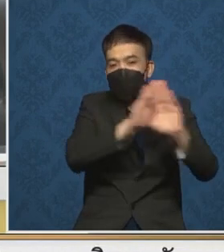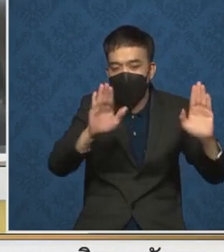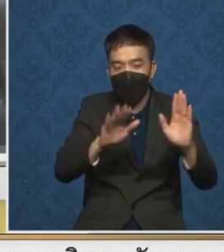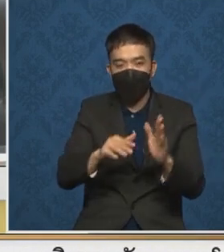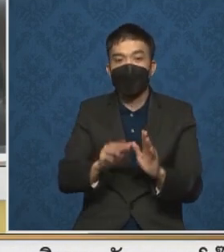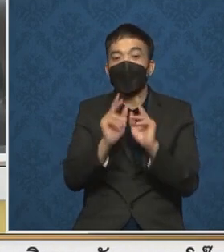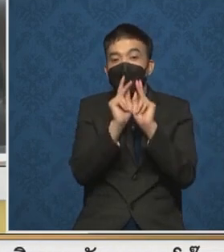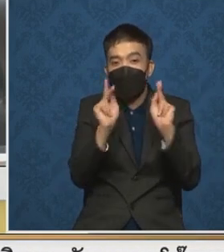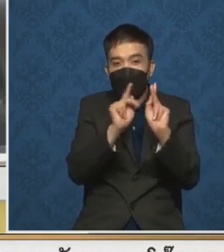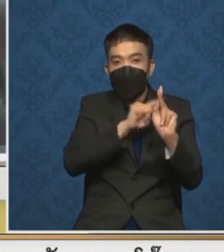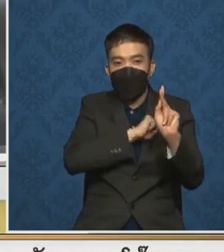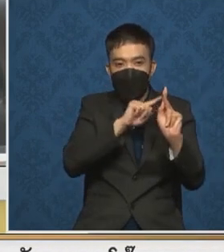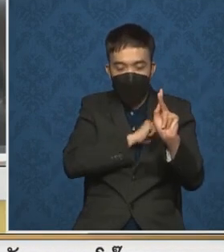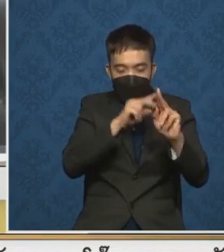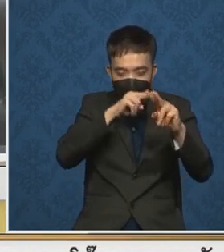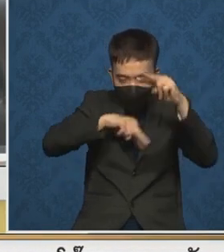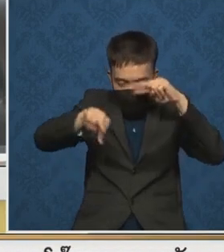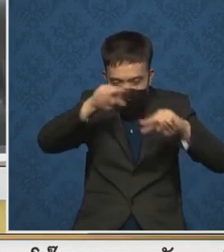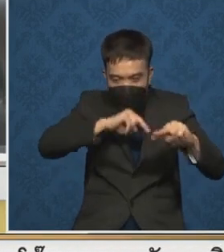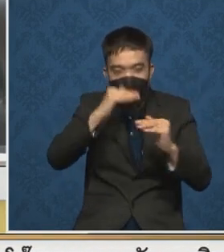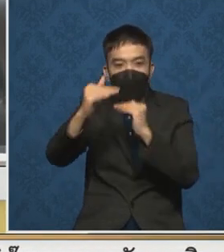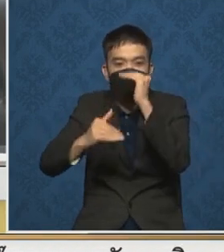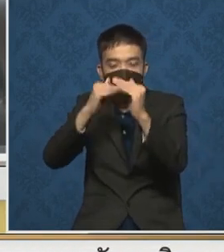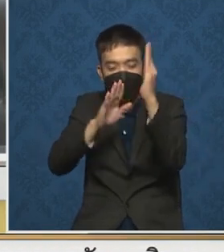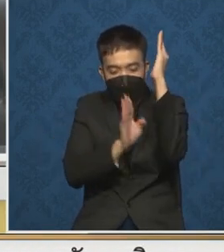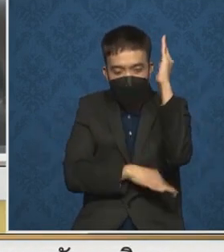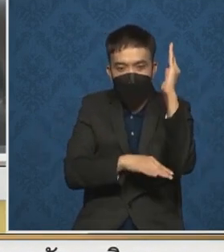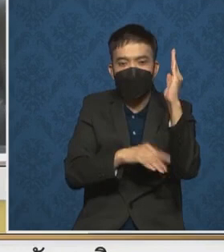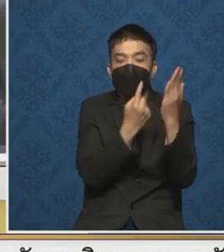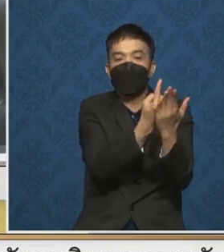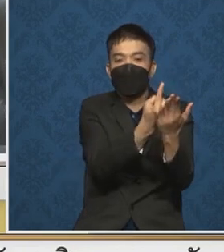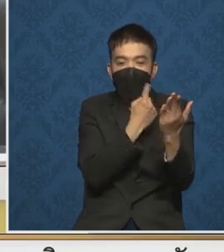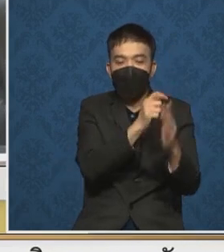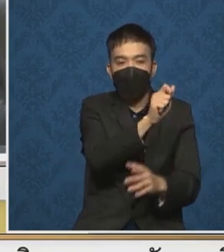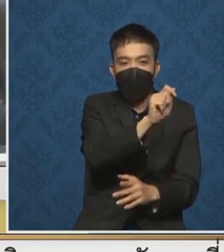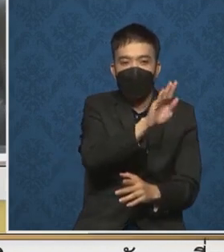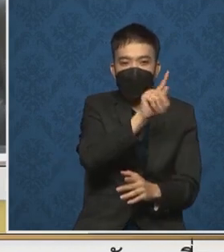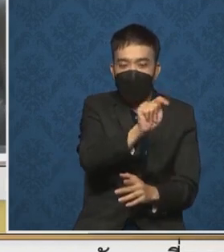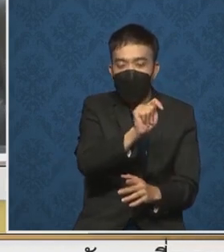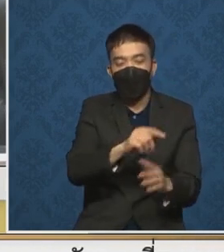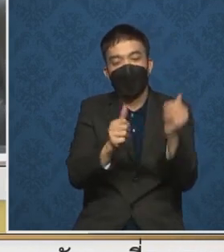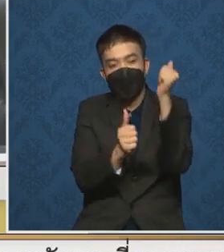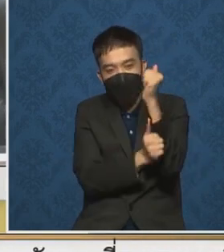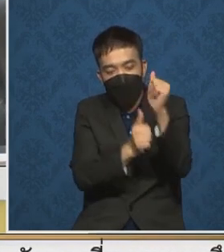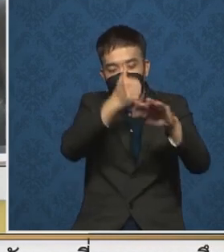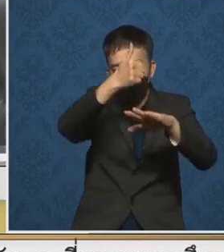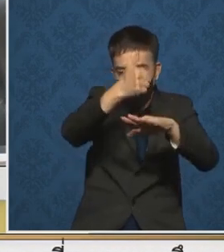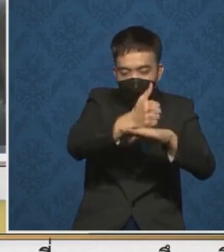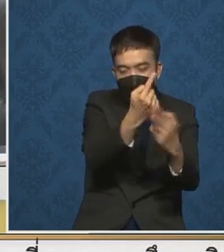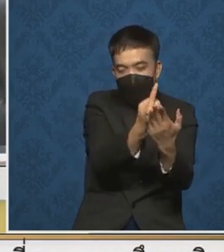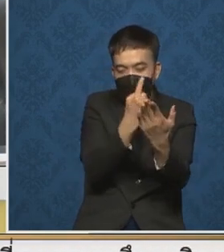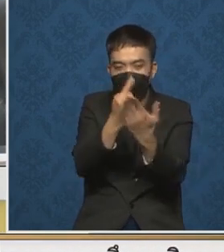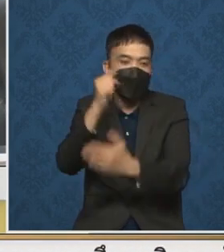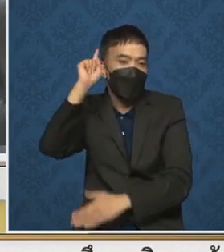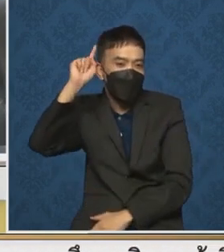ชัแดนพักไ้เนี่ยเราจะมีตัวแน องคกรปกครองท้องทินมีตัวแทนกำนันผู้ใหญ่บ้าน มีตัแทนสตี มี